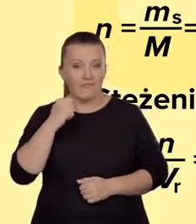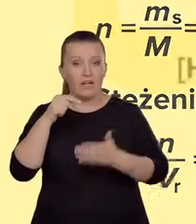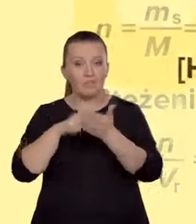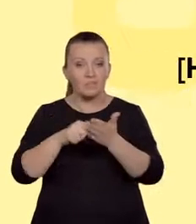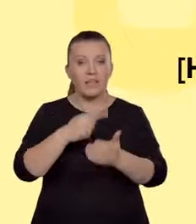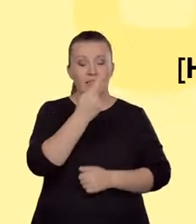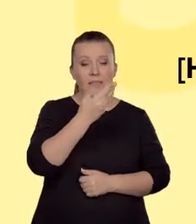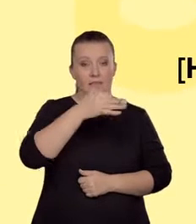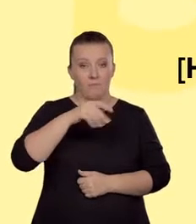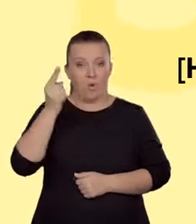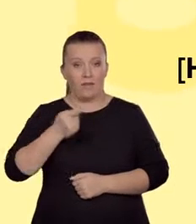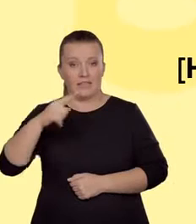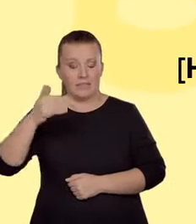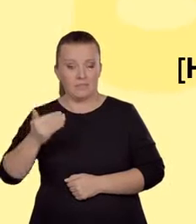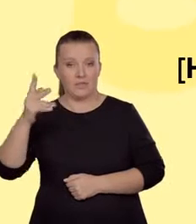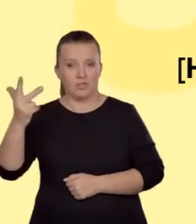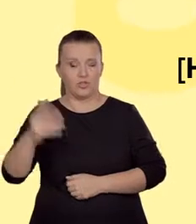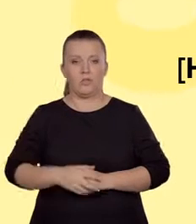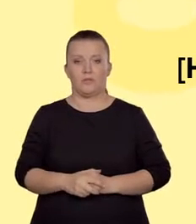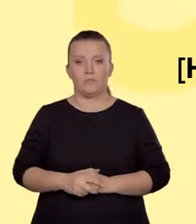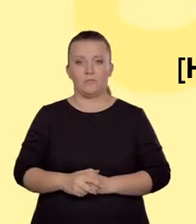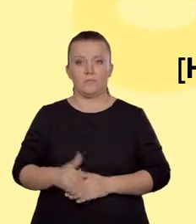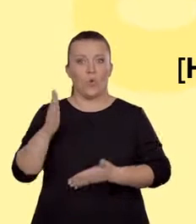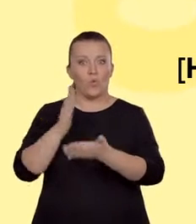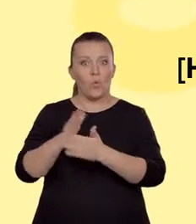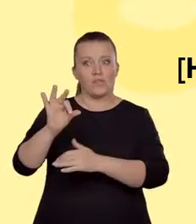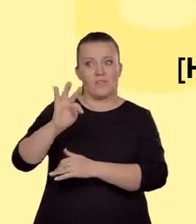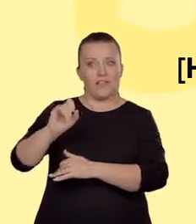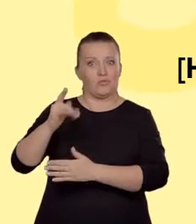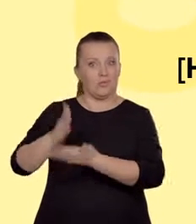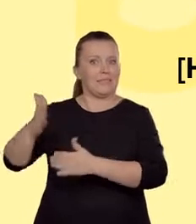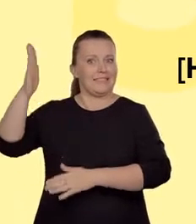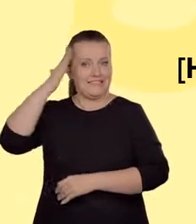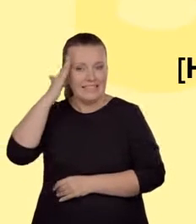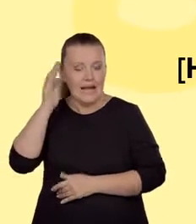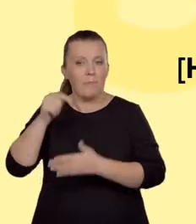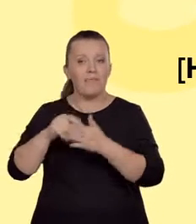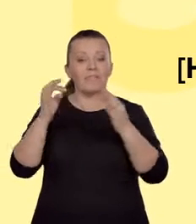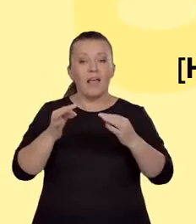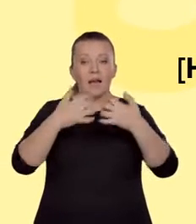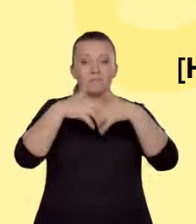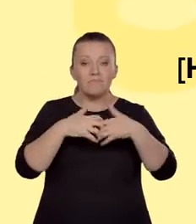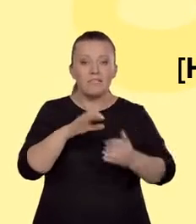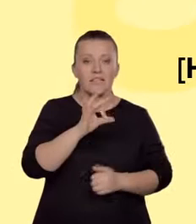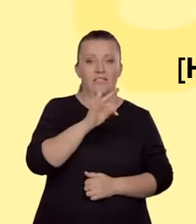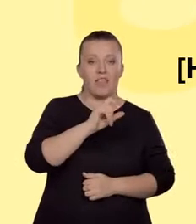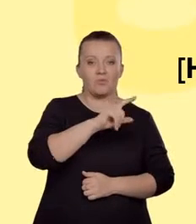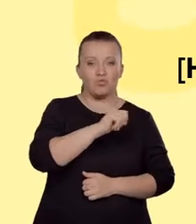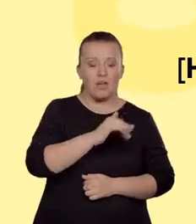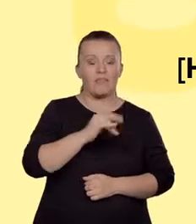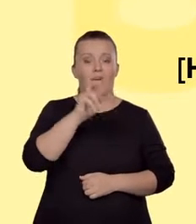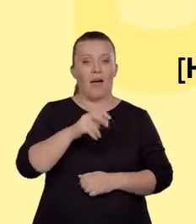sześcienny. Gdy znamy już stężenie molowe kwasu, możemy zająć się policzeniem stężenia jonów wodorowych w roztworze tego